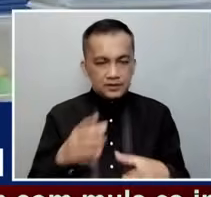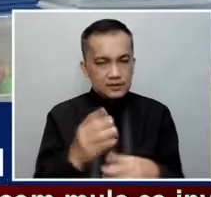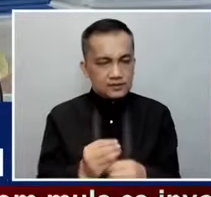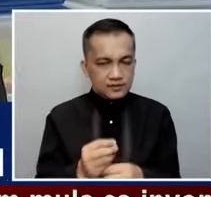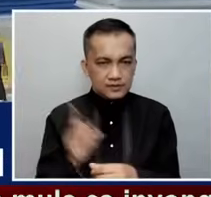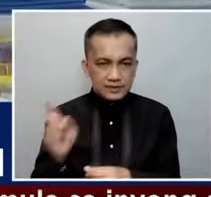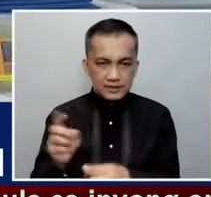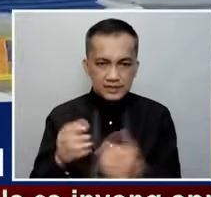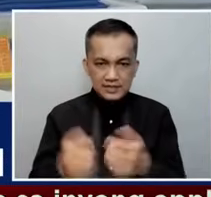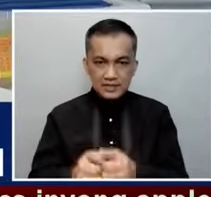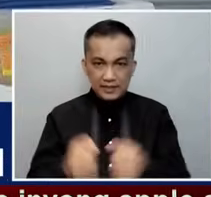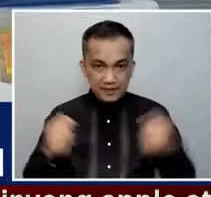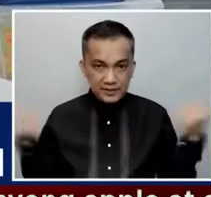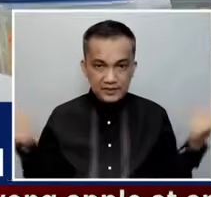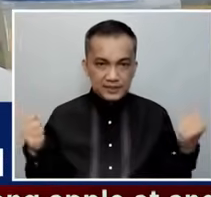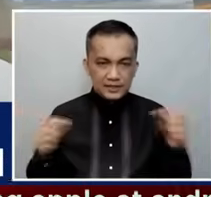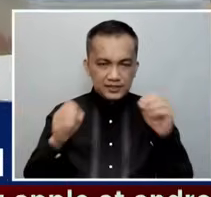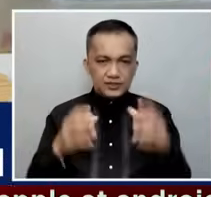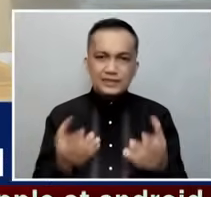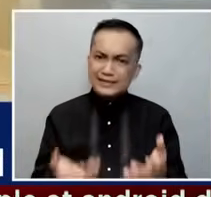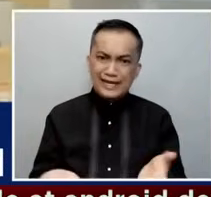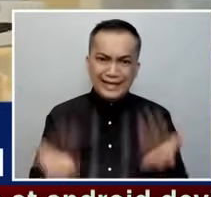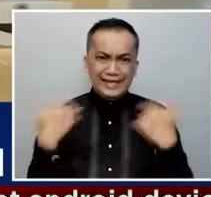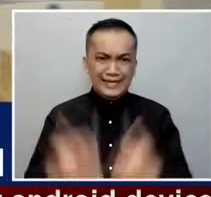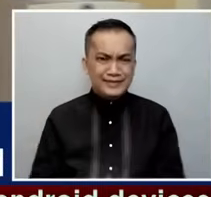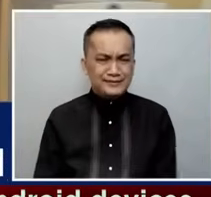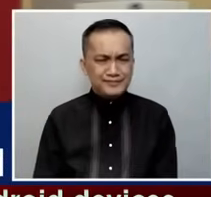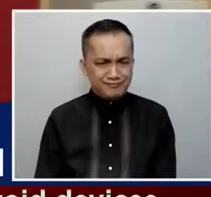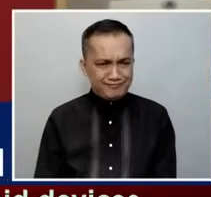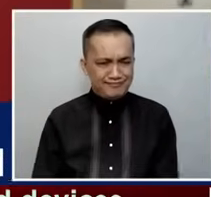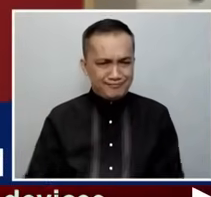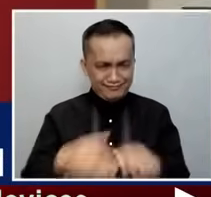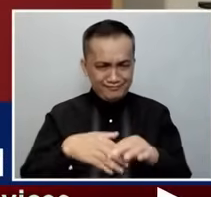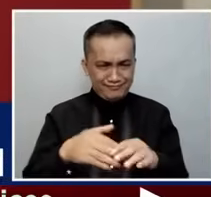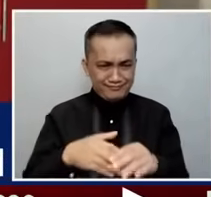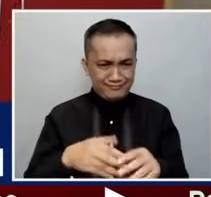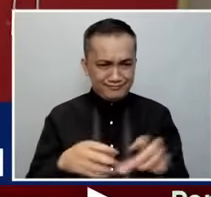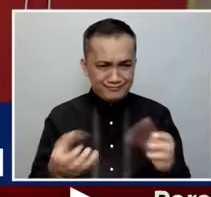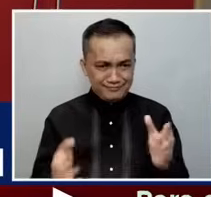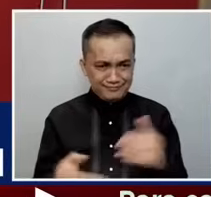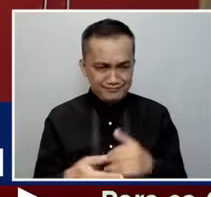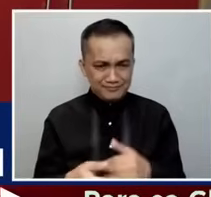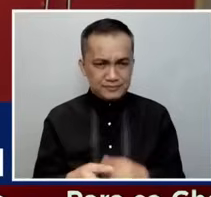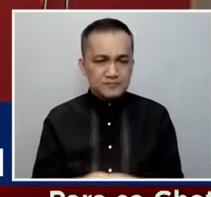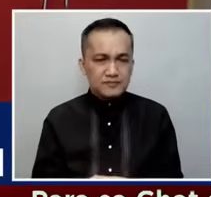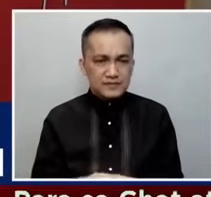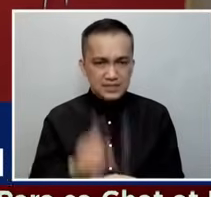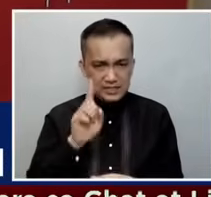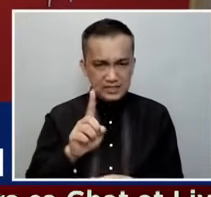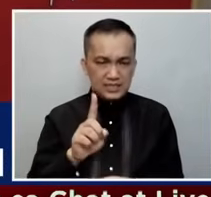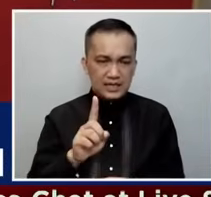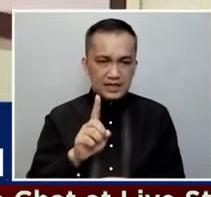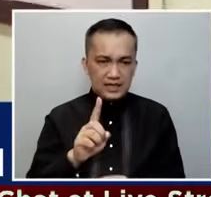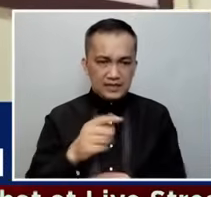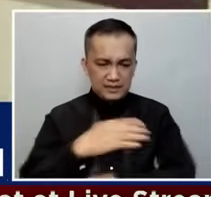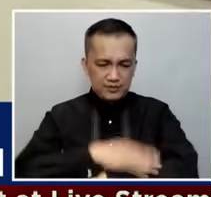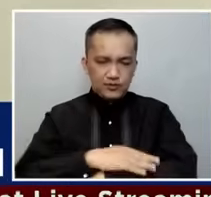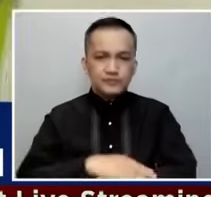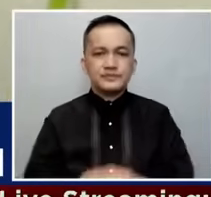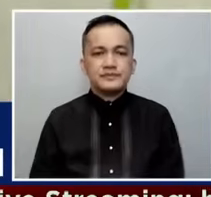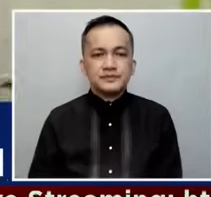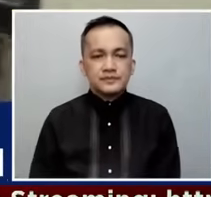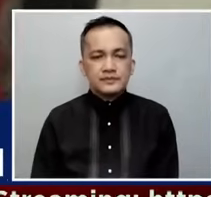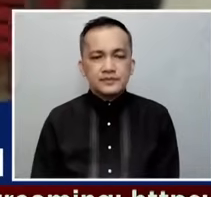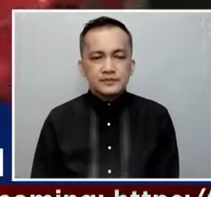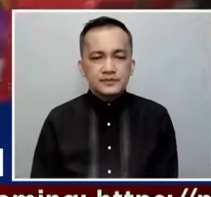cabinet ni teacher, tatanggalin na rin daw. Para mas maluwag sa bawat classroom, kailangan isa lang daw ang mesa. So yung